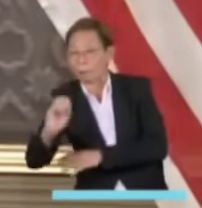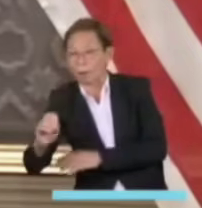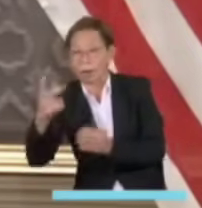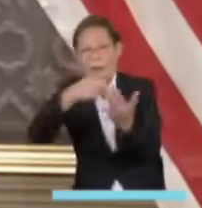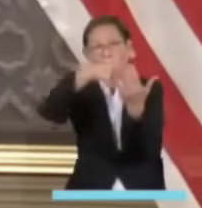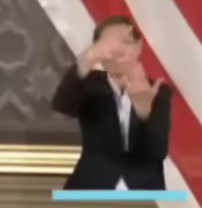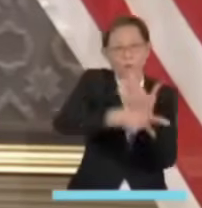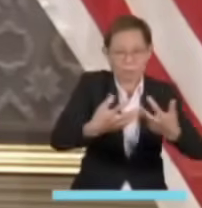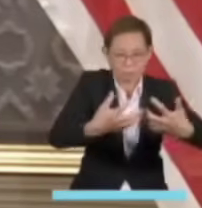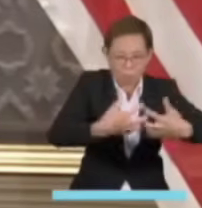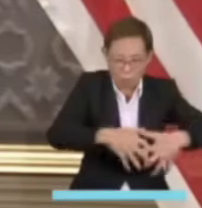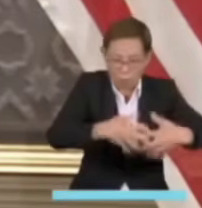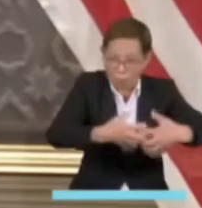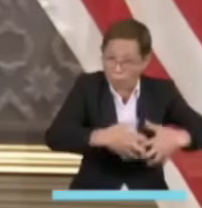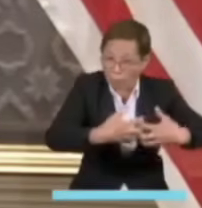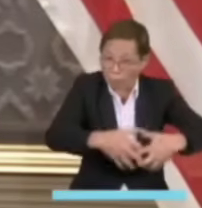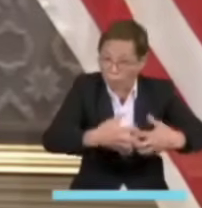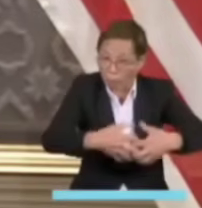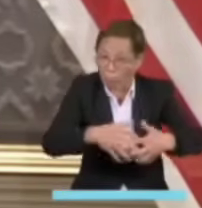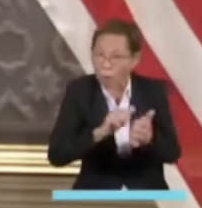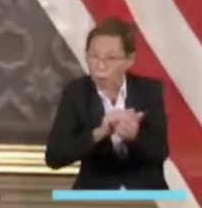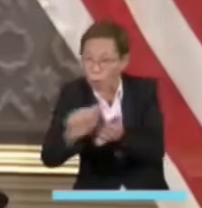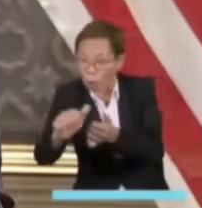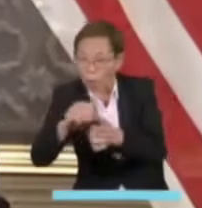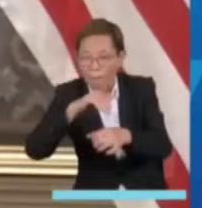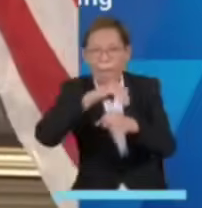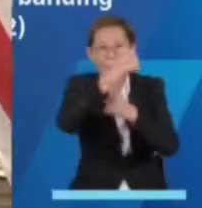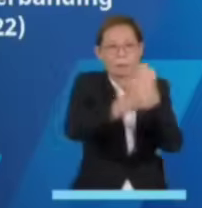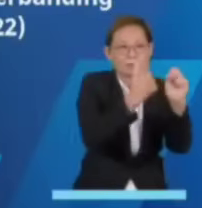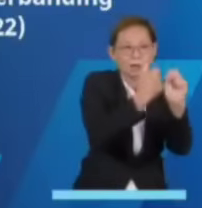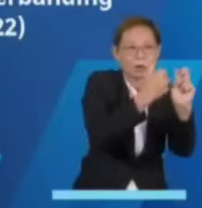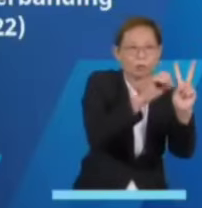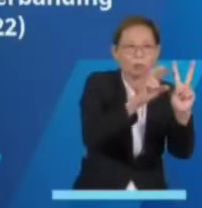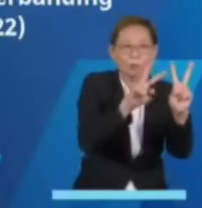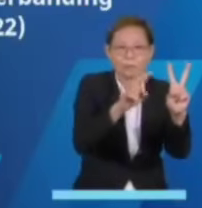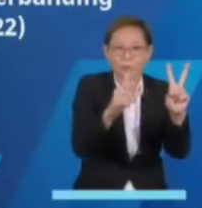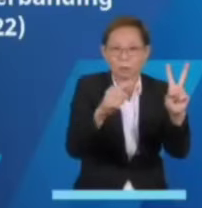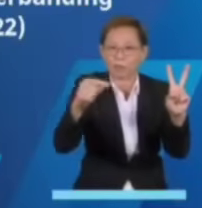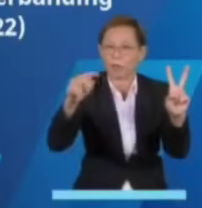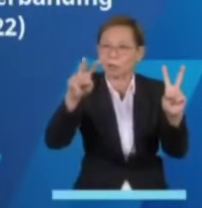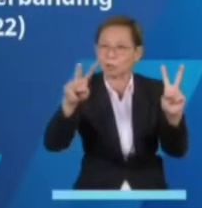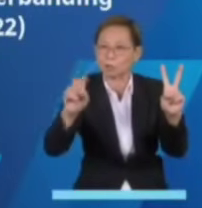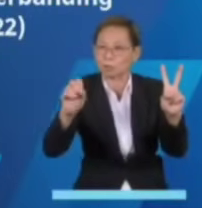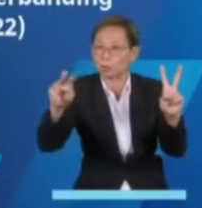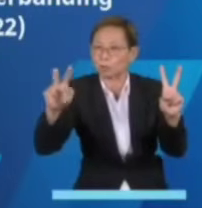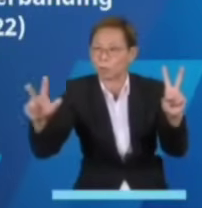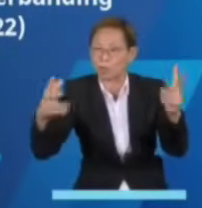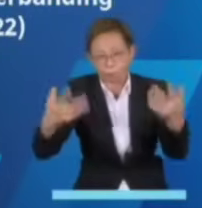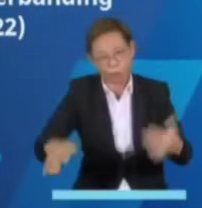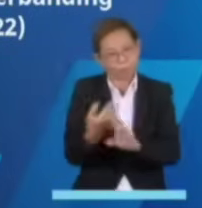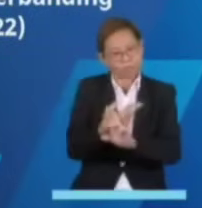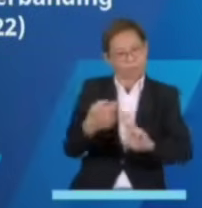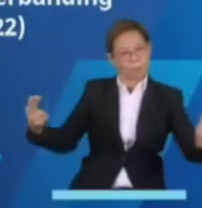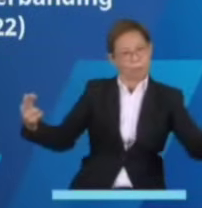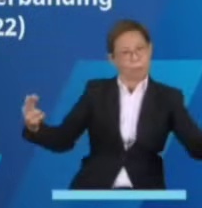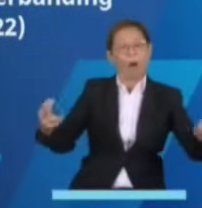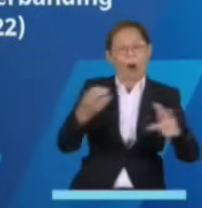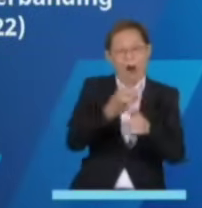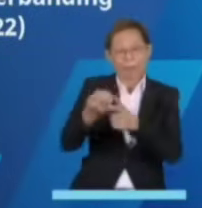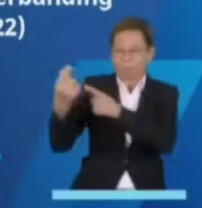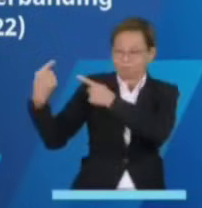75.5% projek perkilangan yang diluluskan dari tahun 21 hingga 23 telah siap